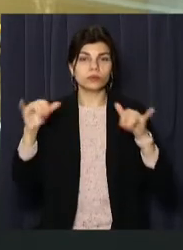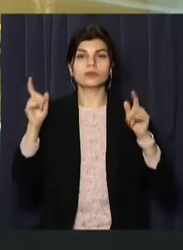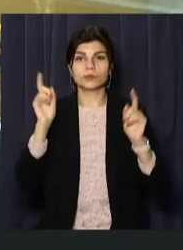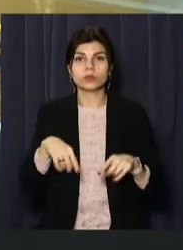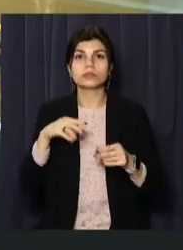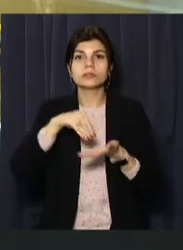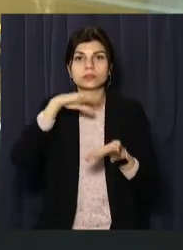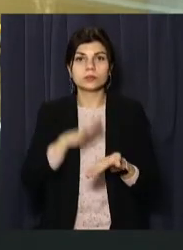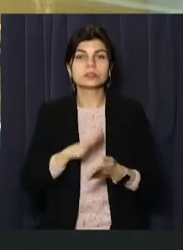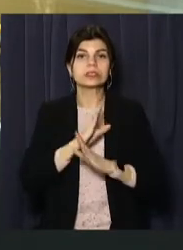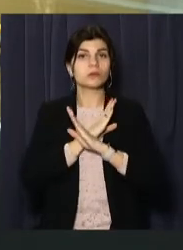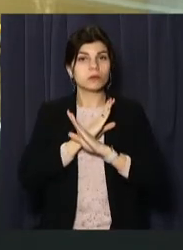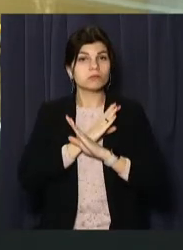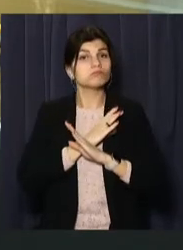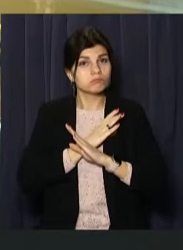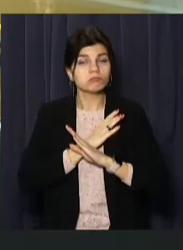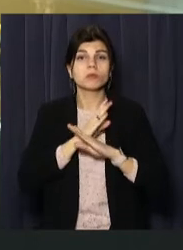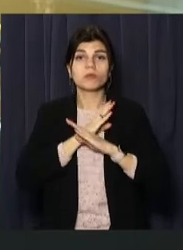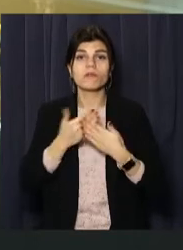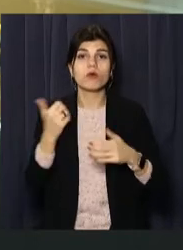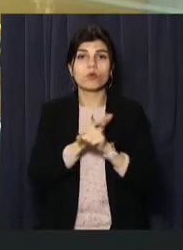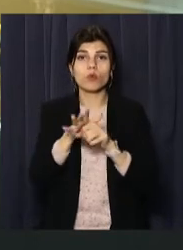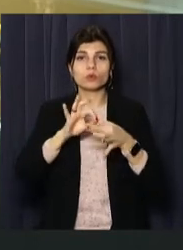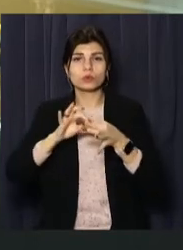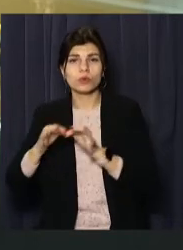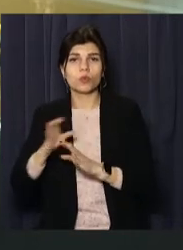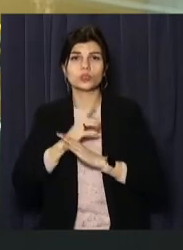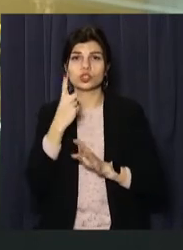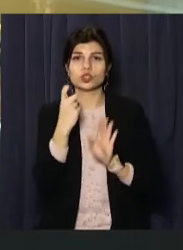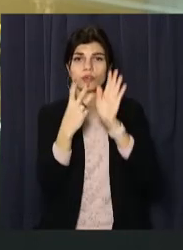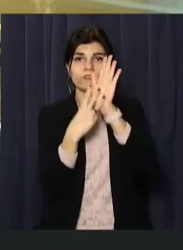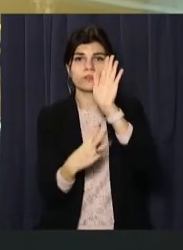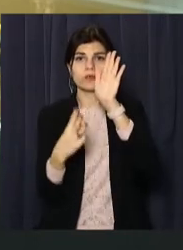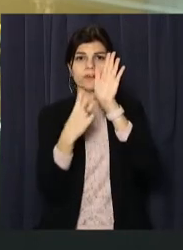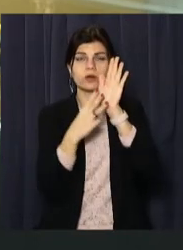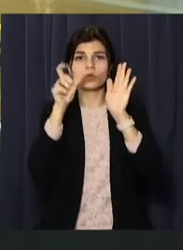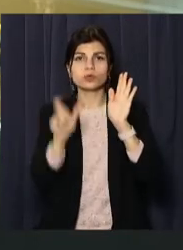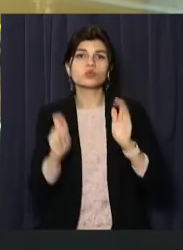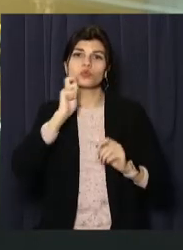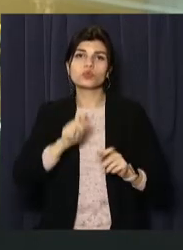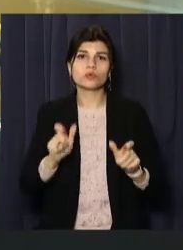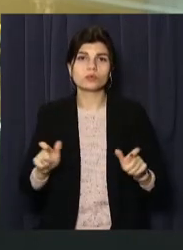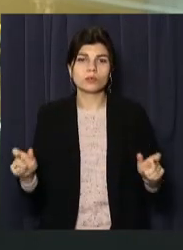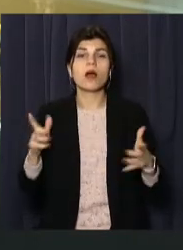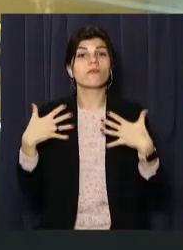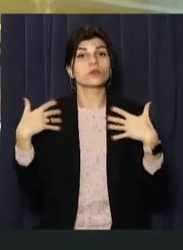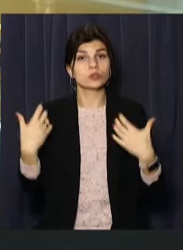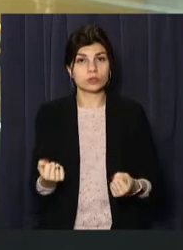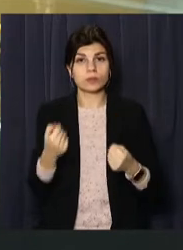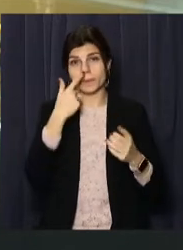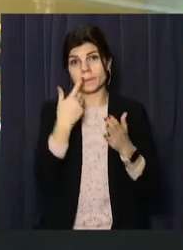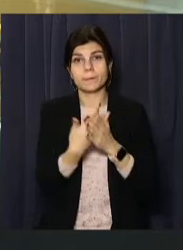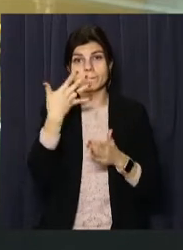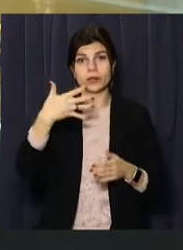кількість зареєстрованих смертей. Від коронавірусних ускладнень померли 188 українців. Водночас подолали хворобу